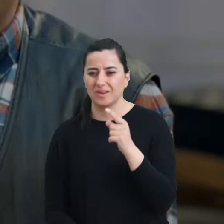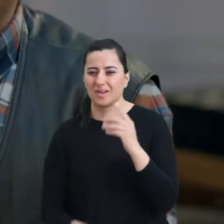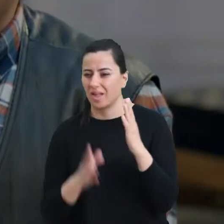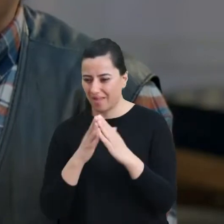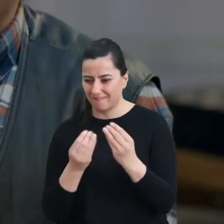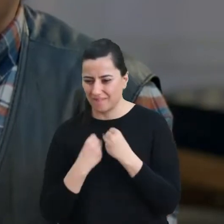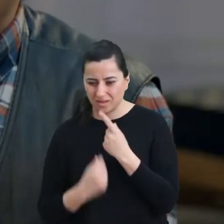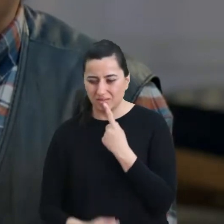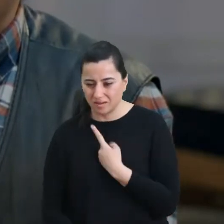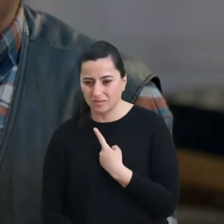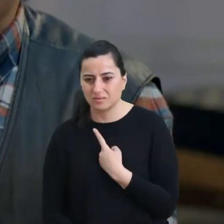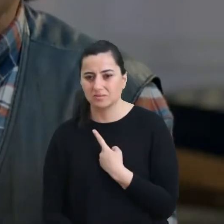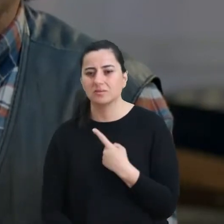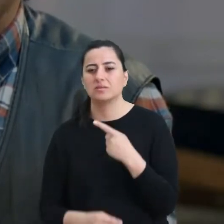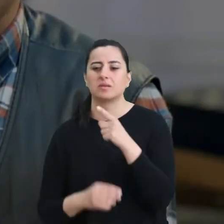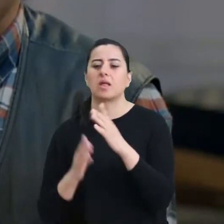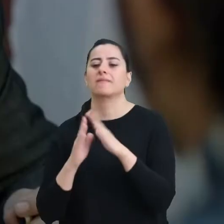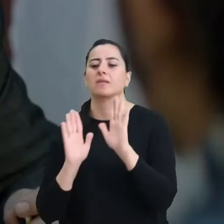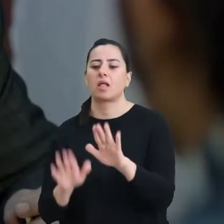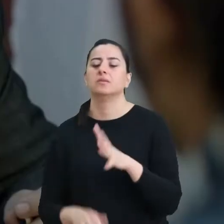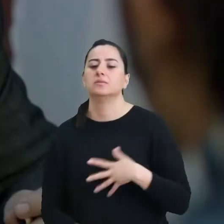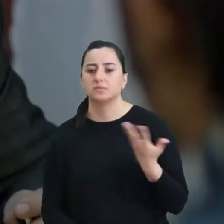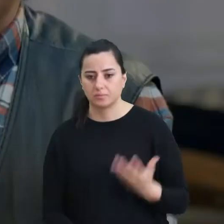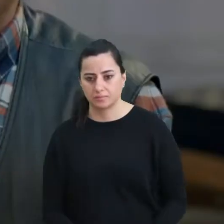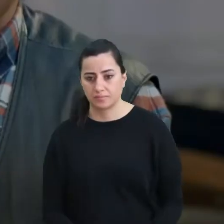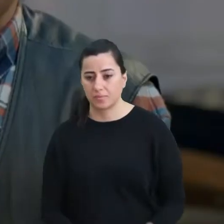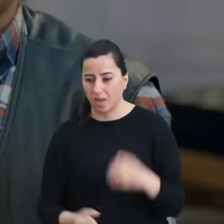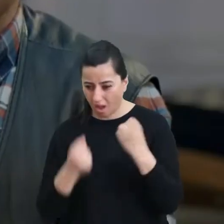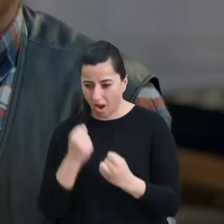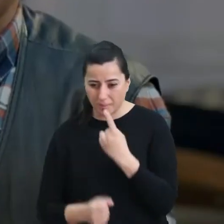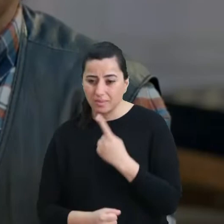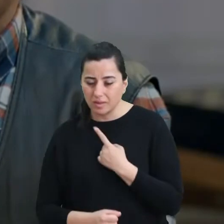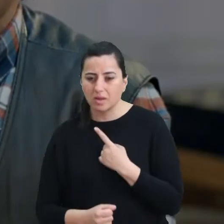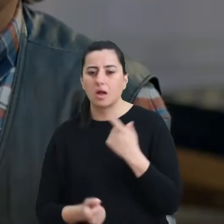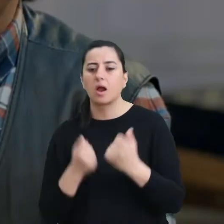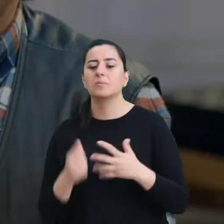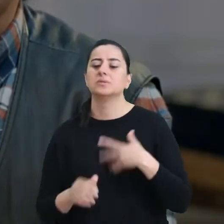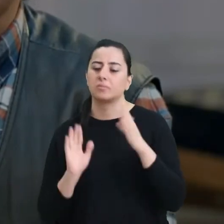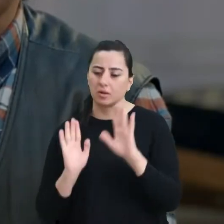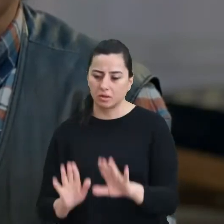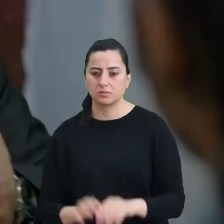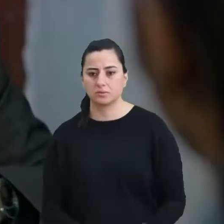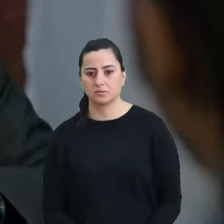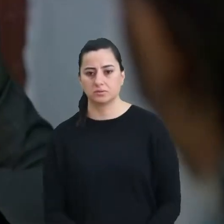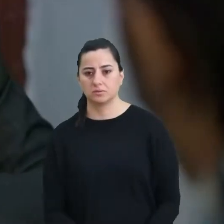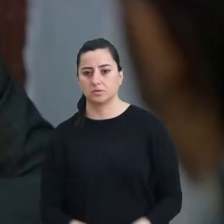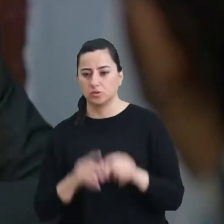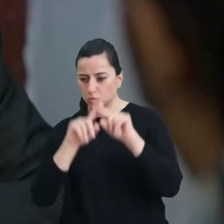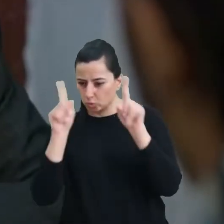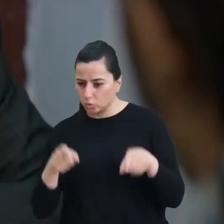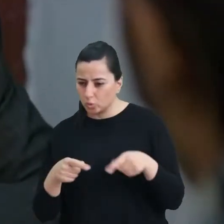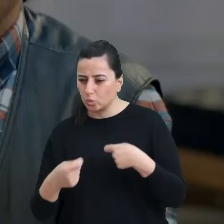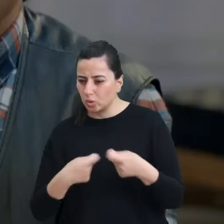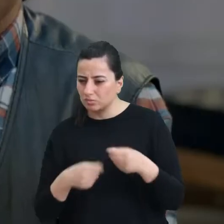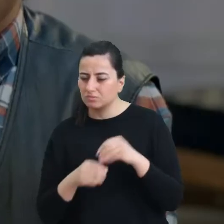ev vardı ya. He? Sen de kalsın. Araba vardı ya. O da sen de kalsın. Dükkan da sen